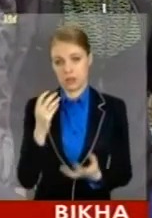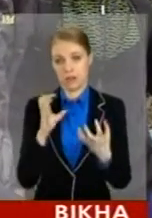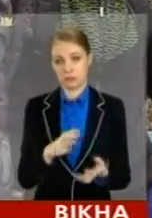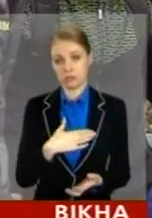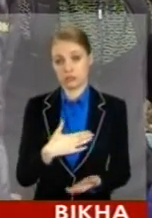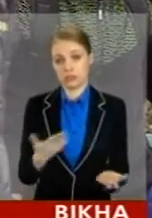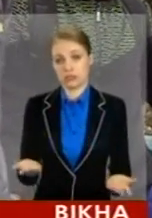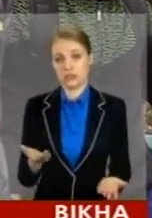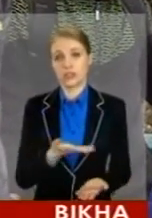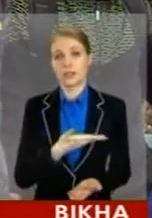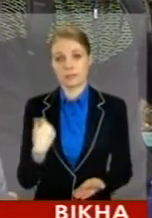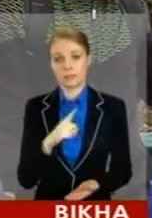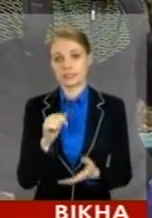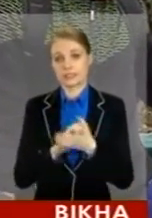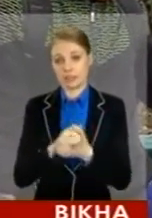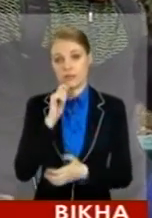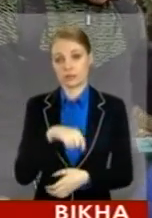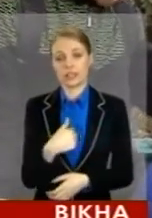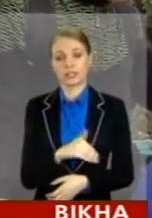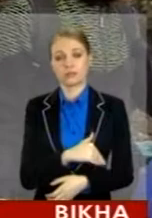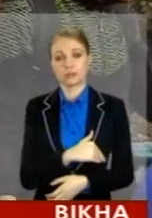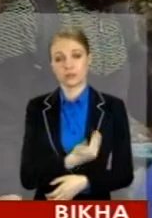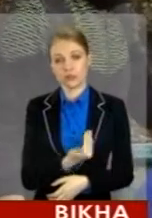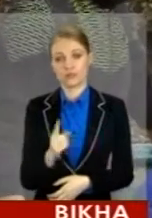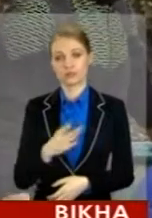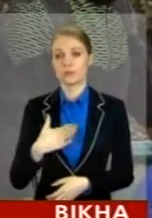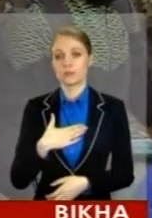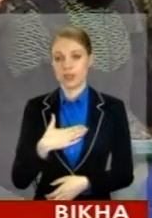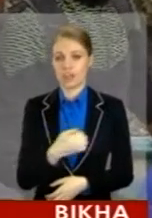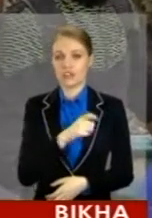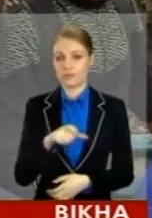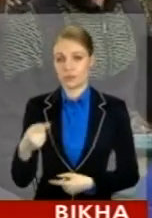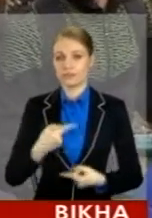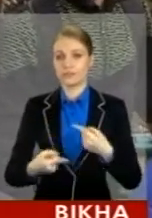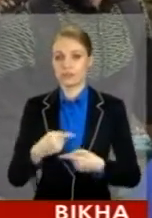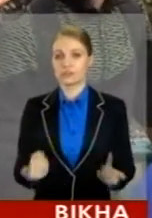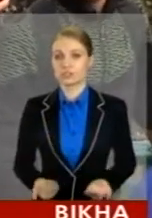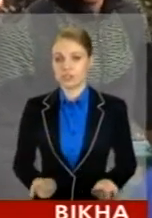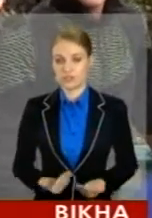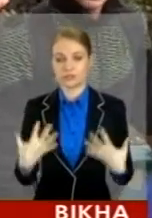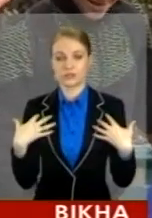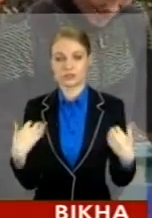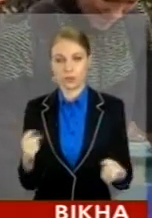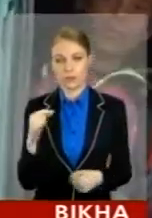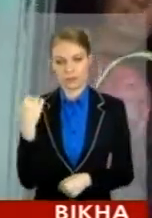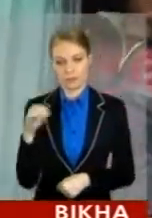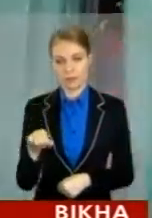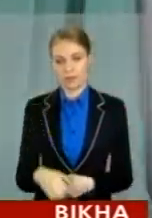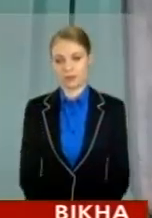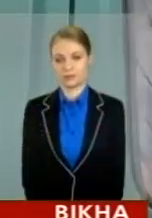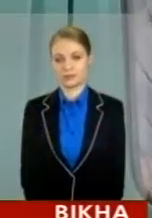наший Ми за мир Україні Ми хочемо щоб наші воїни вернулися живими здоровими з перемогою